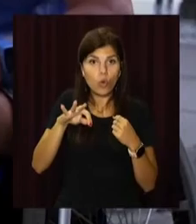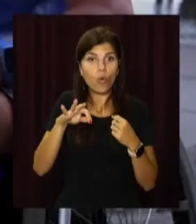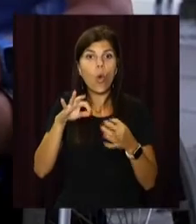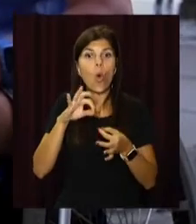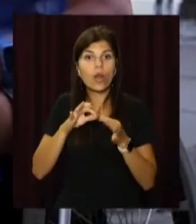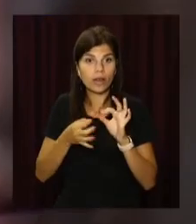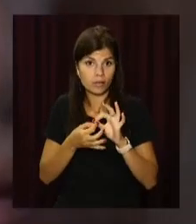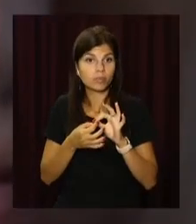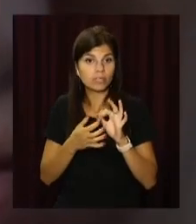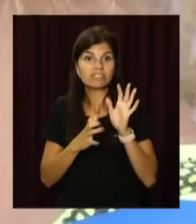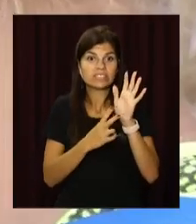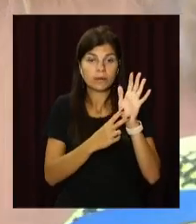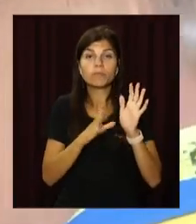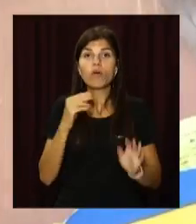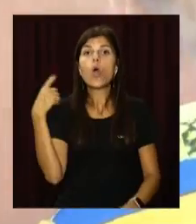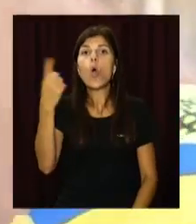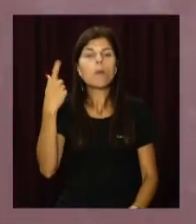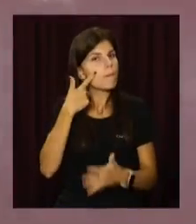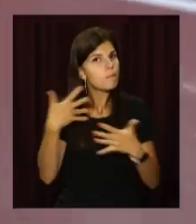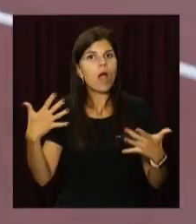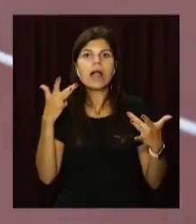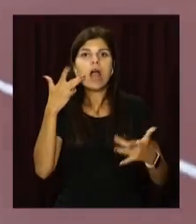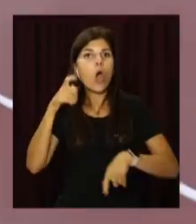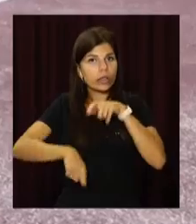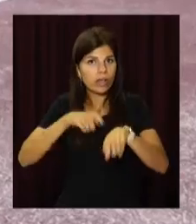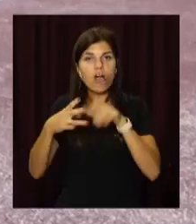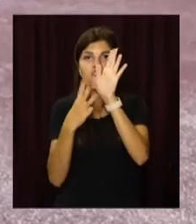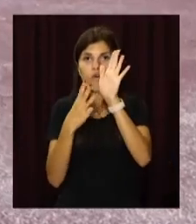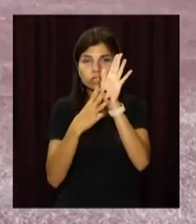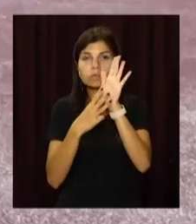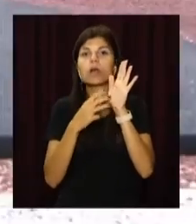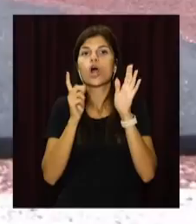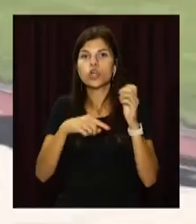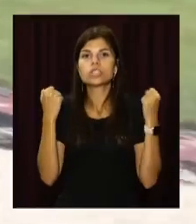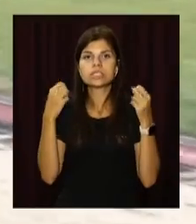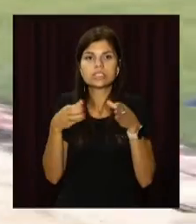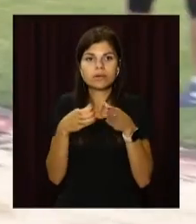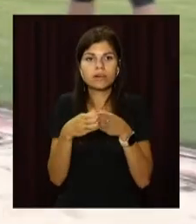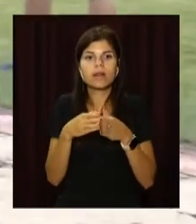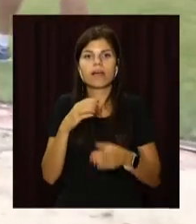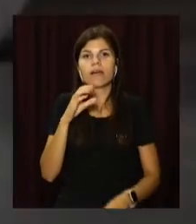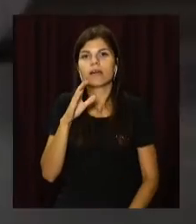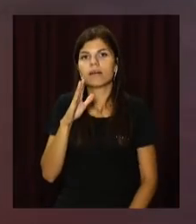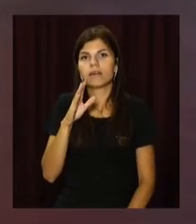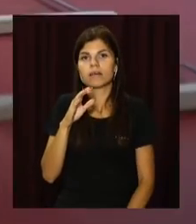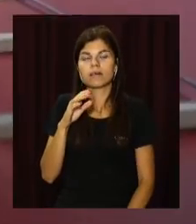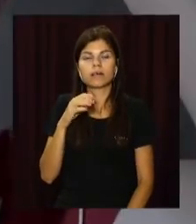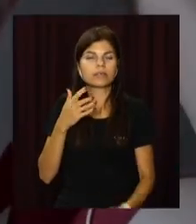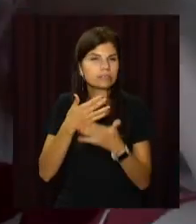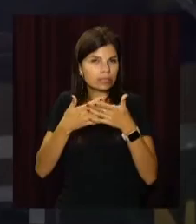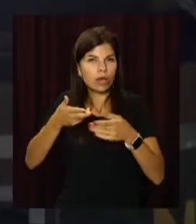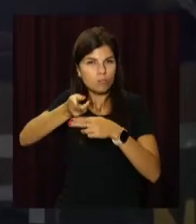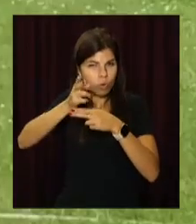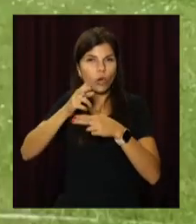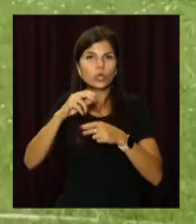– у 7. Зокрема, від області найбільше легкоатлетів – 8. Також у складі збірної веслярі, пауерліфтери,